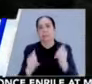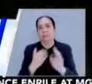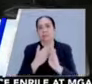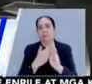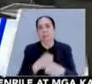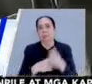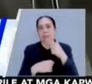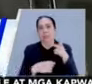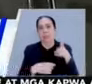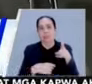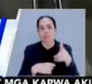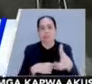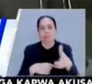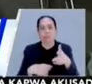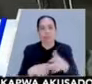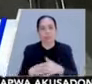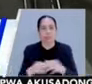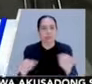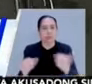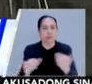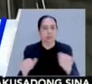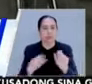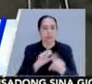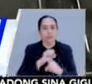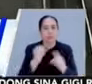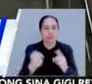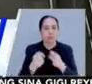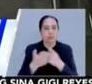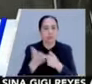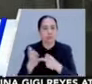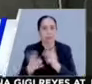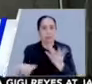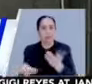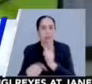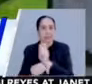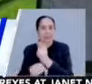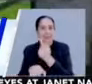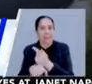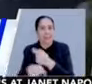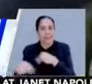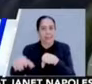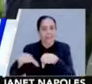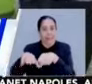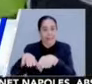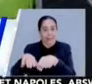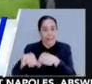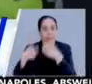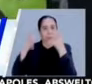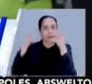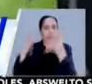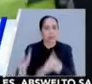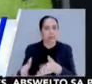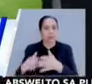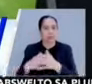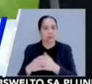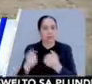sasakyan. Ganito rin ang sitwasyon sa bahagi ng Taguig. Ang tricycle na ito, iniwan na lang ng driver